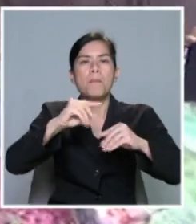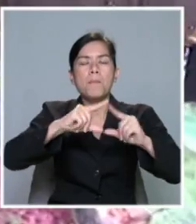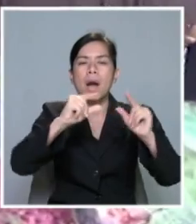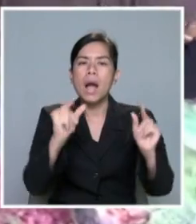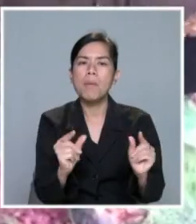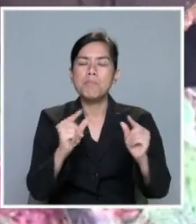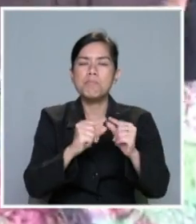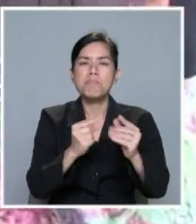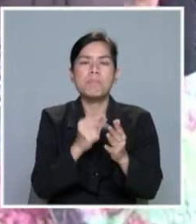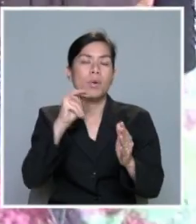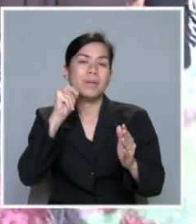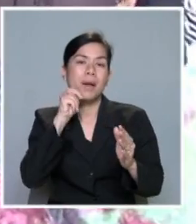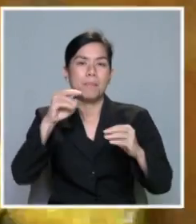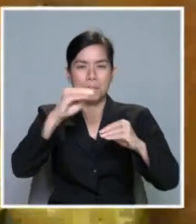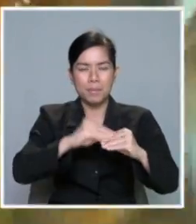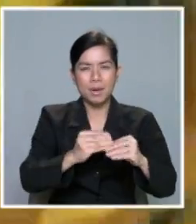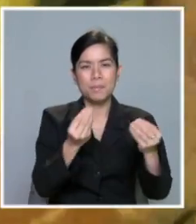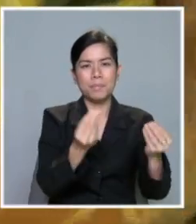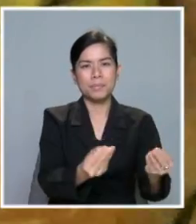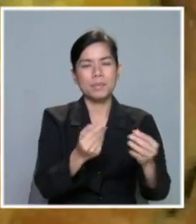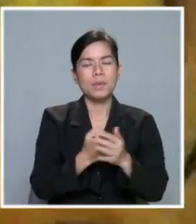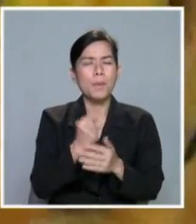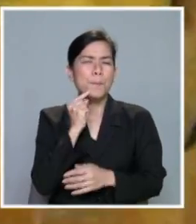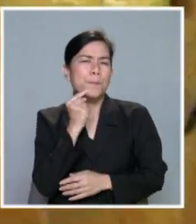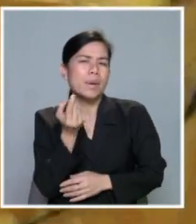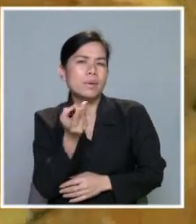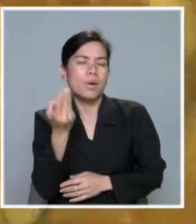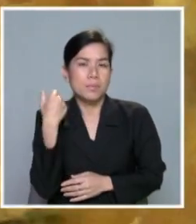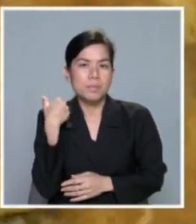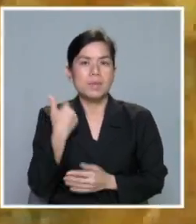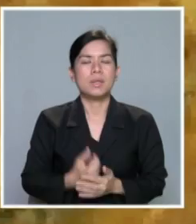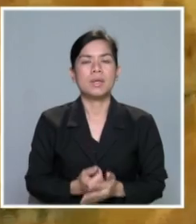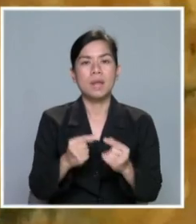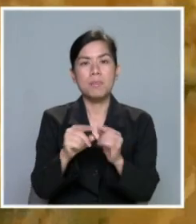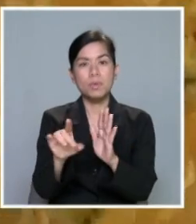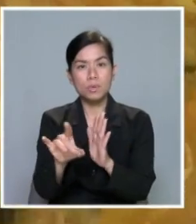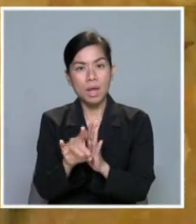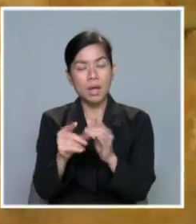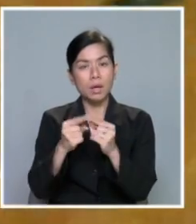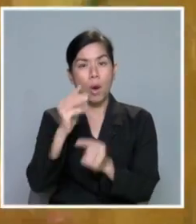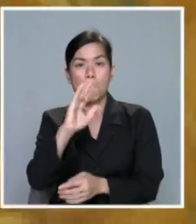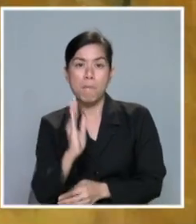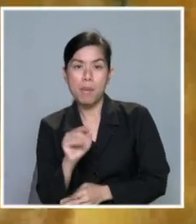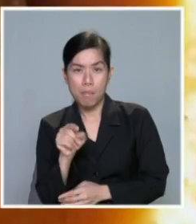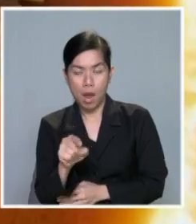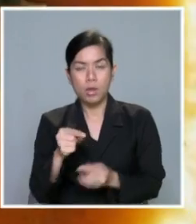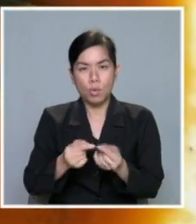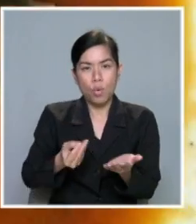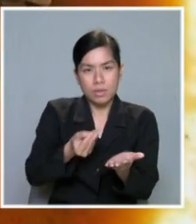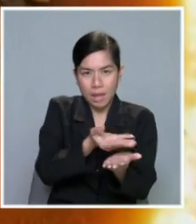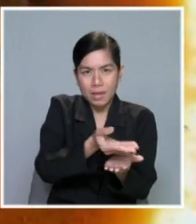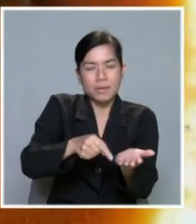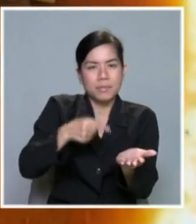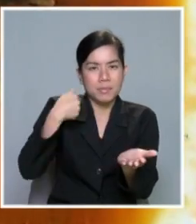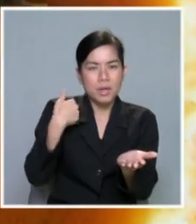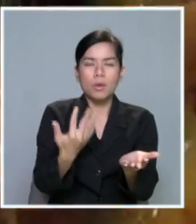น้อยให้มีรสหวานอมเปรี้ยวก่อนยกออกจากเตาใส่ใใบกปอแหลหรือใบสมุยเทศเอาแค่พอสะดุ้ง